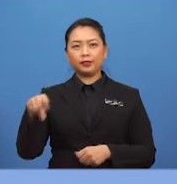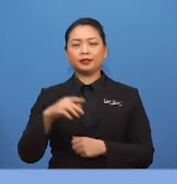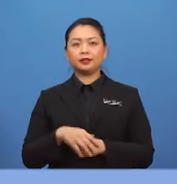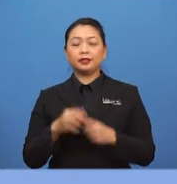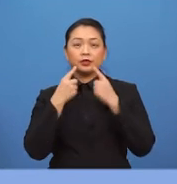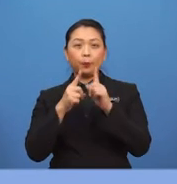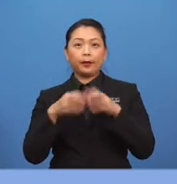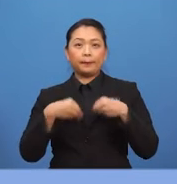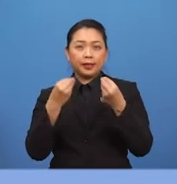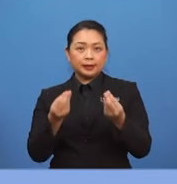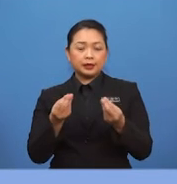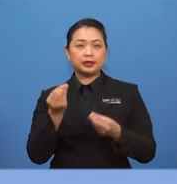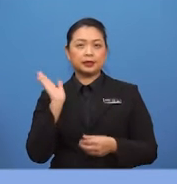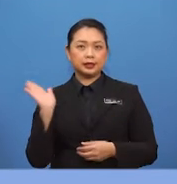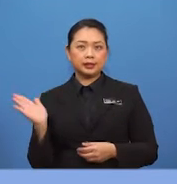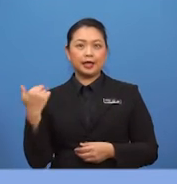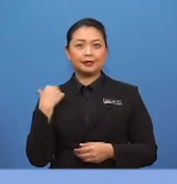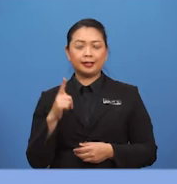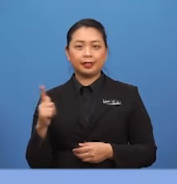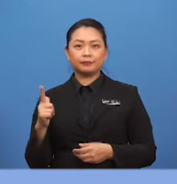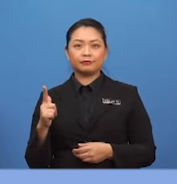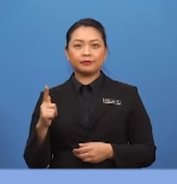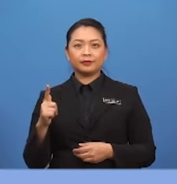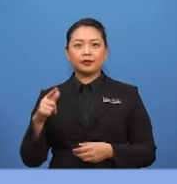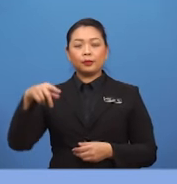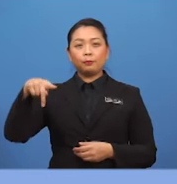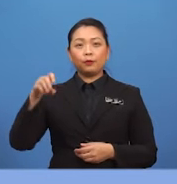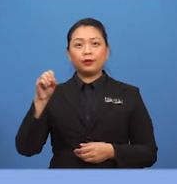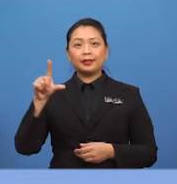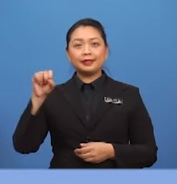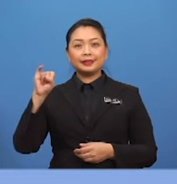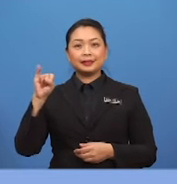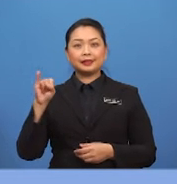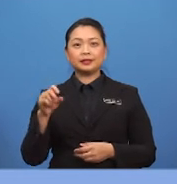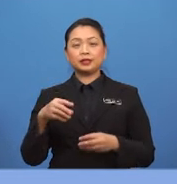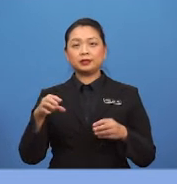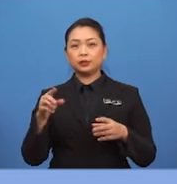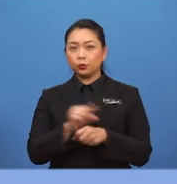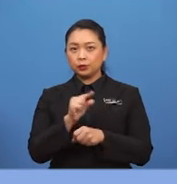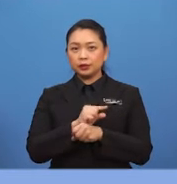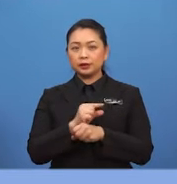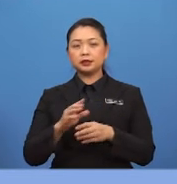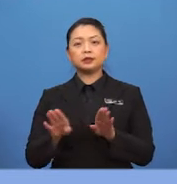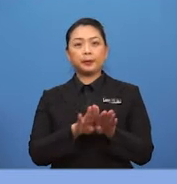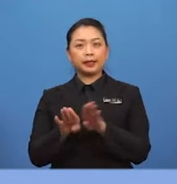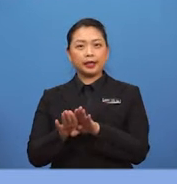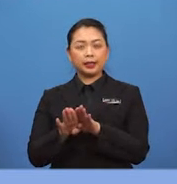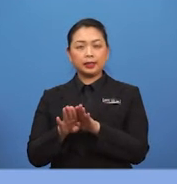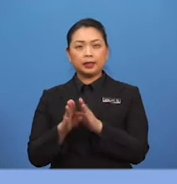polietena. Jawapan bagi soalan ini ialah polistirena digunakan